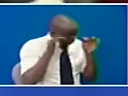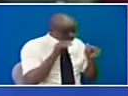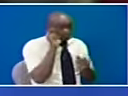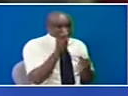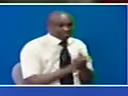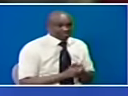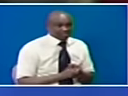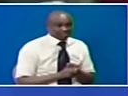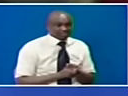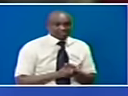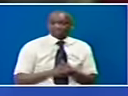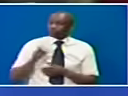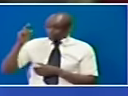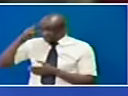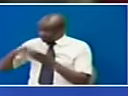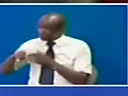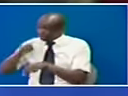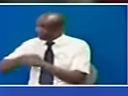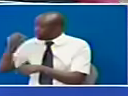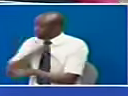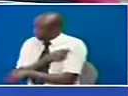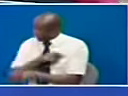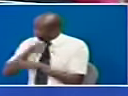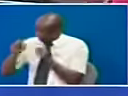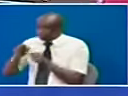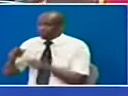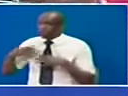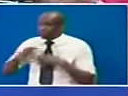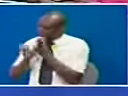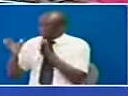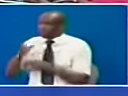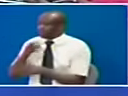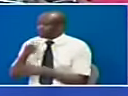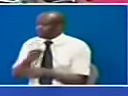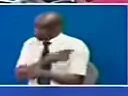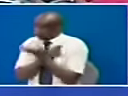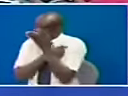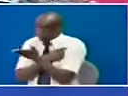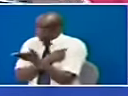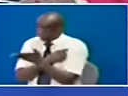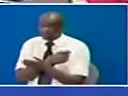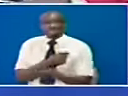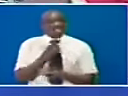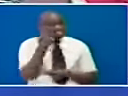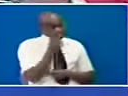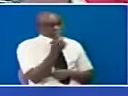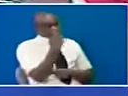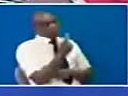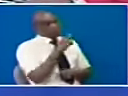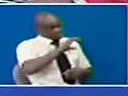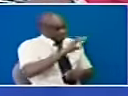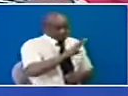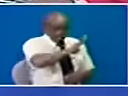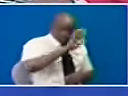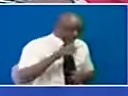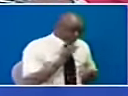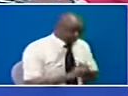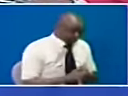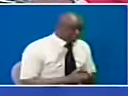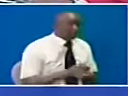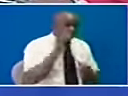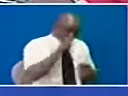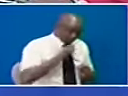lini hospitalini? Kwamba kesho tukienda hospitali katika hospitali za umma tutawapata madaktari? Tutarudi, tunarudi kila county inarudi katika county yao